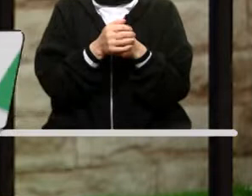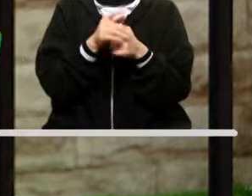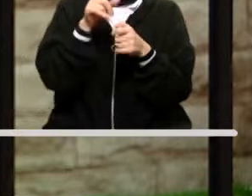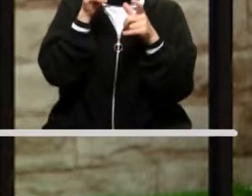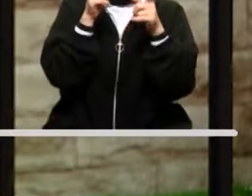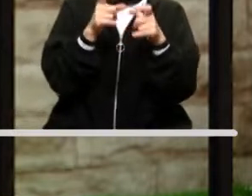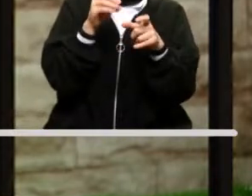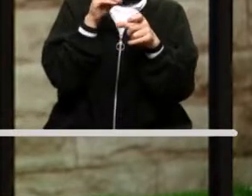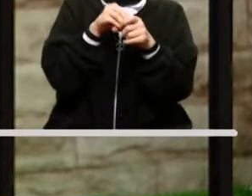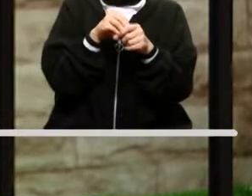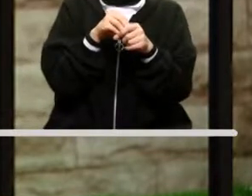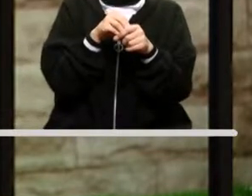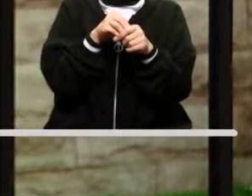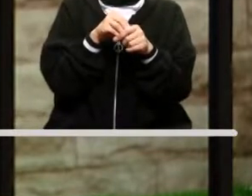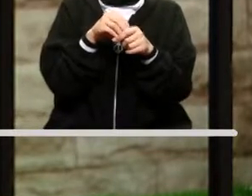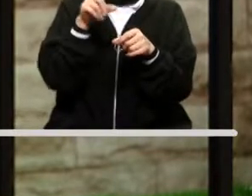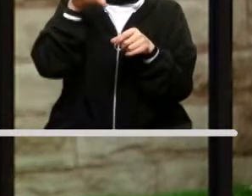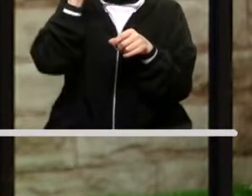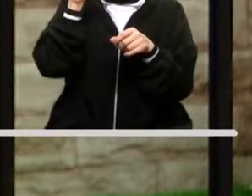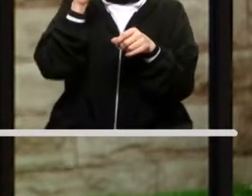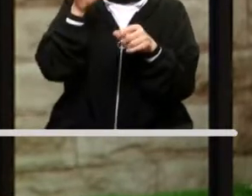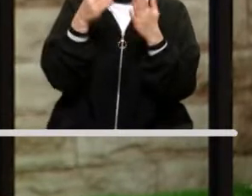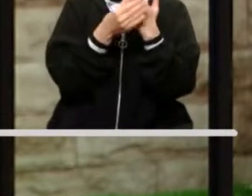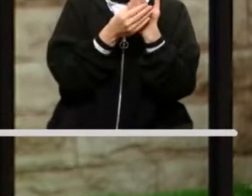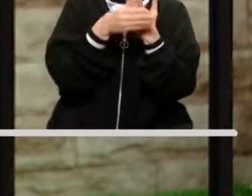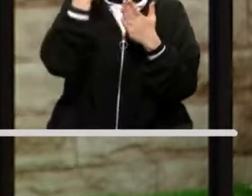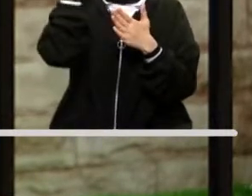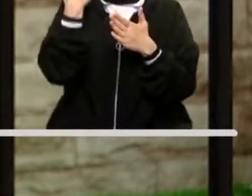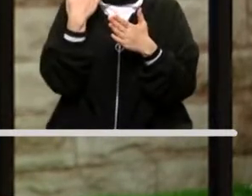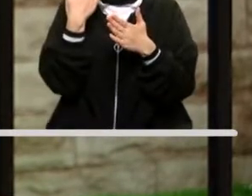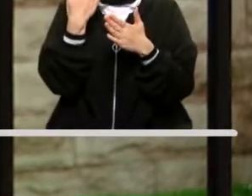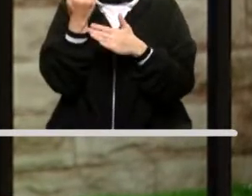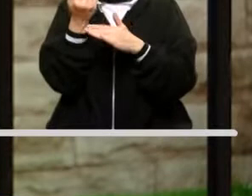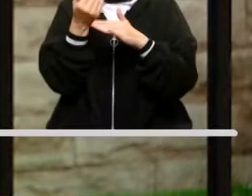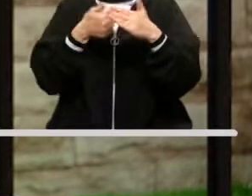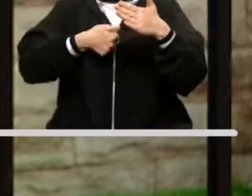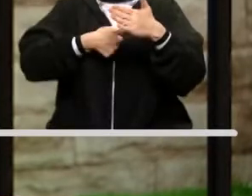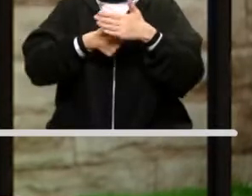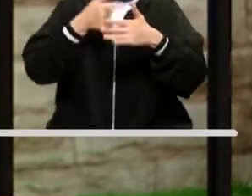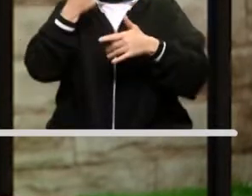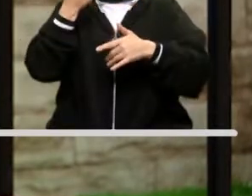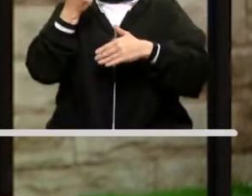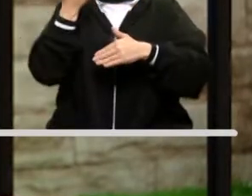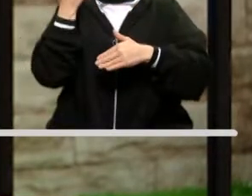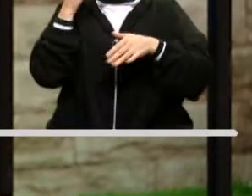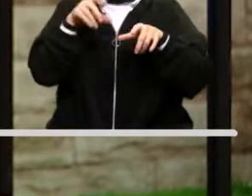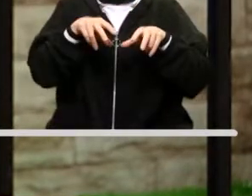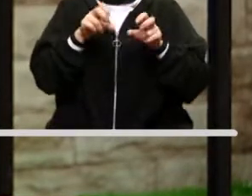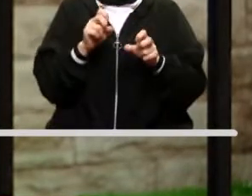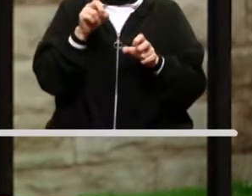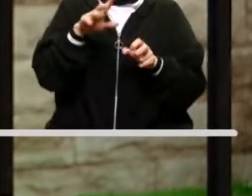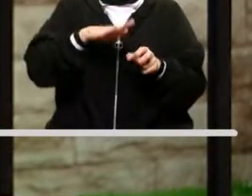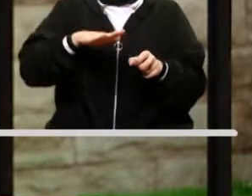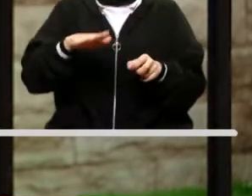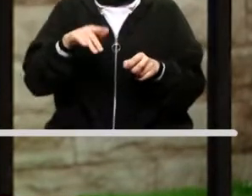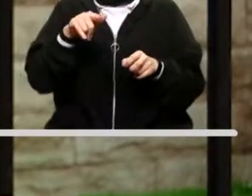yerde bir öğretmenimin dersini izliyordum. En arkadaki çocuk kafasını masaya koymuş. Arkadaki dedi sen beni dinlemiyor musun